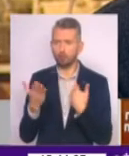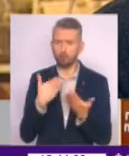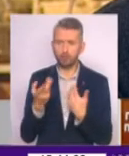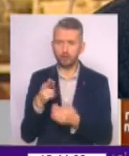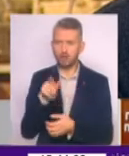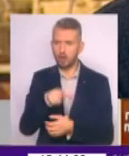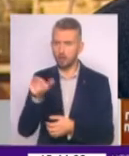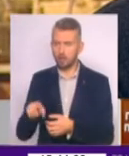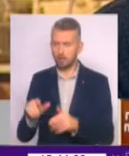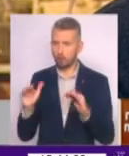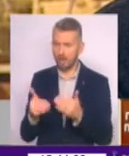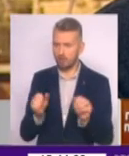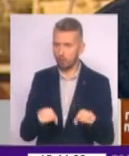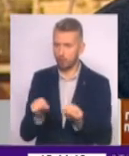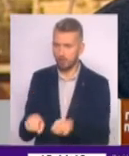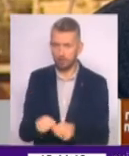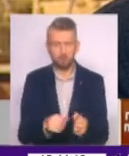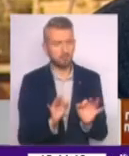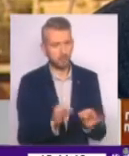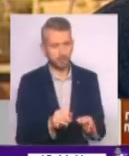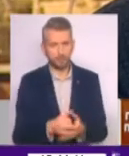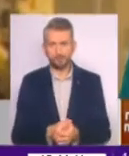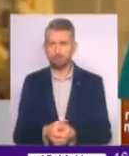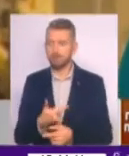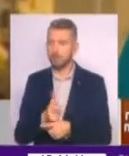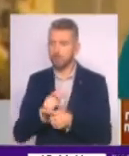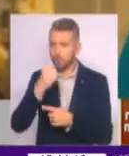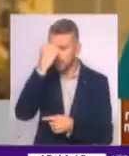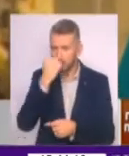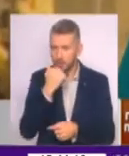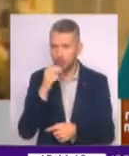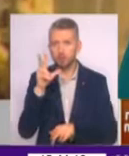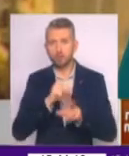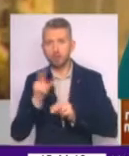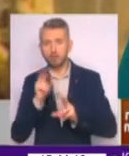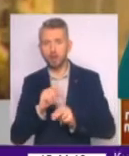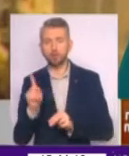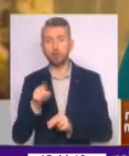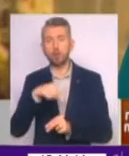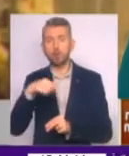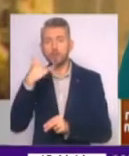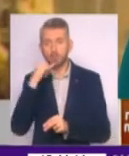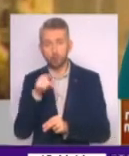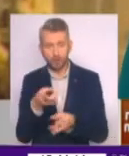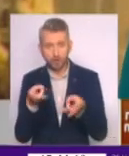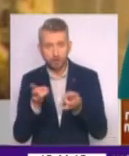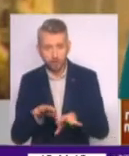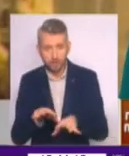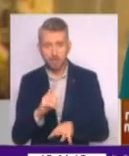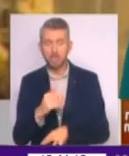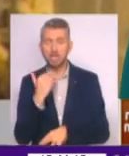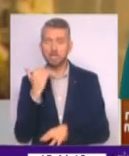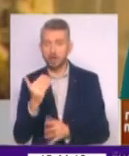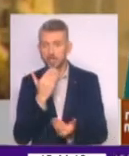для людей з обмеженими можливостями, так. Правильно? Так, дуже дякую. Я також сподіваюся, звичайно, що ви номер телефону залишили, тому що, звичайно, з вашим